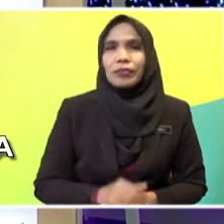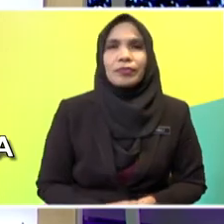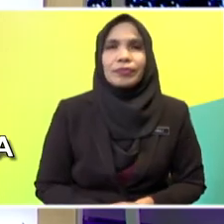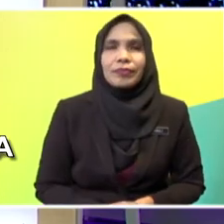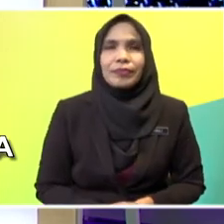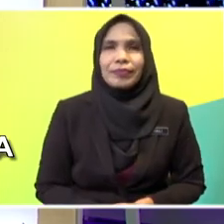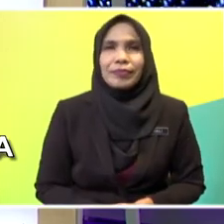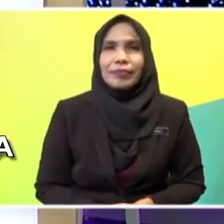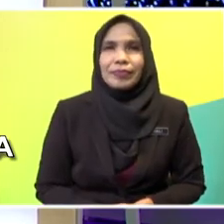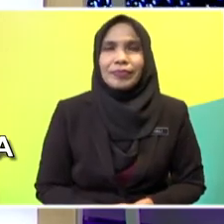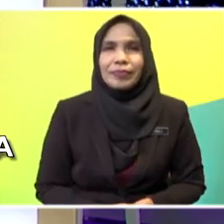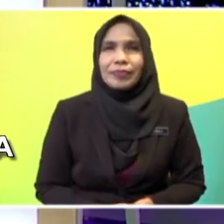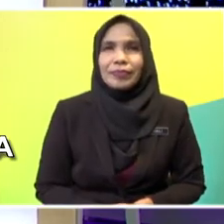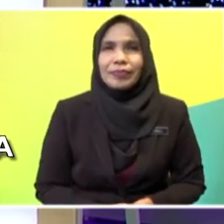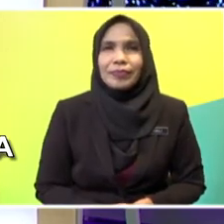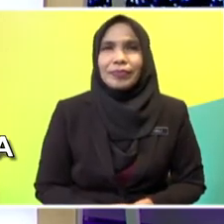buat ira lurus.